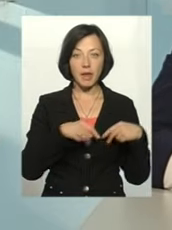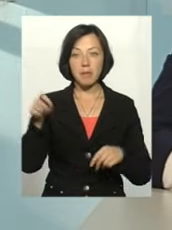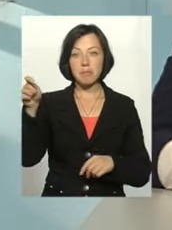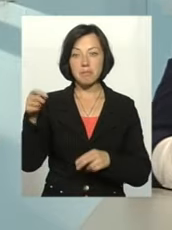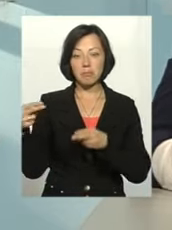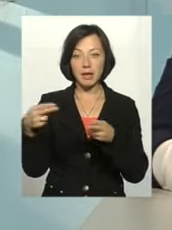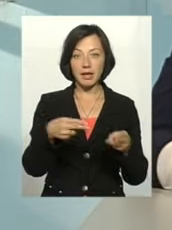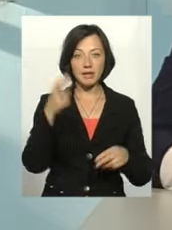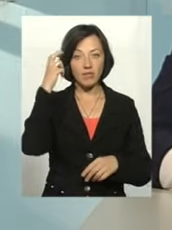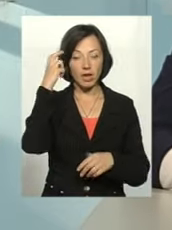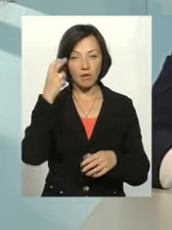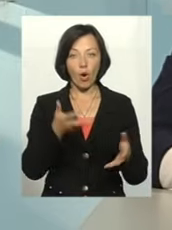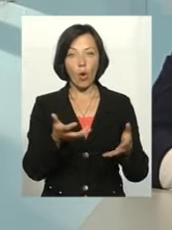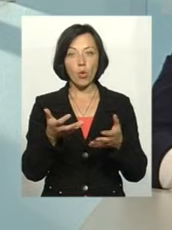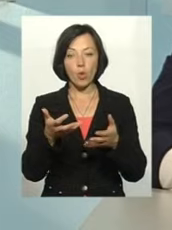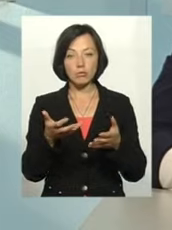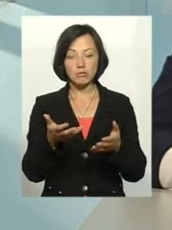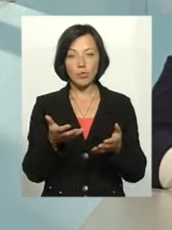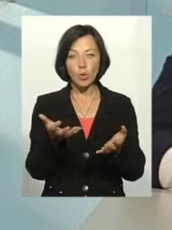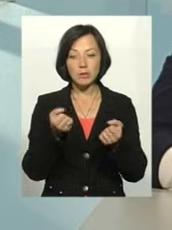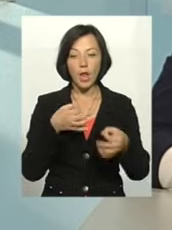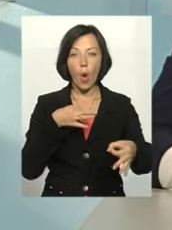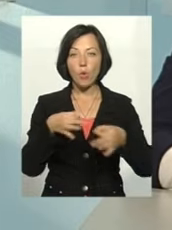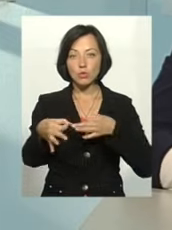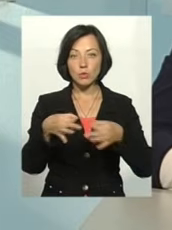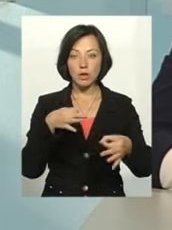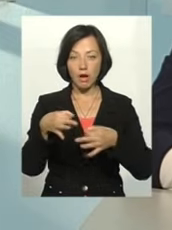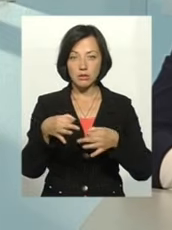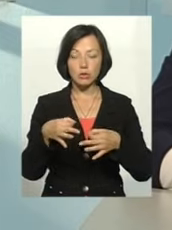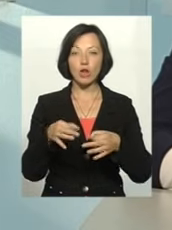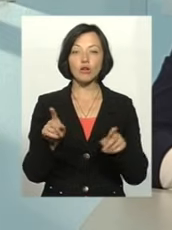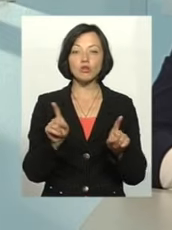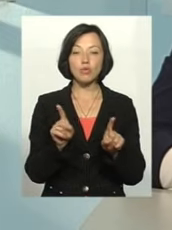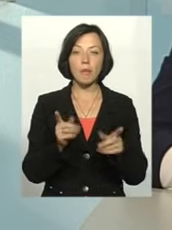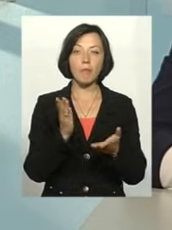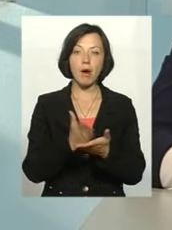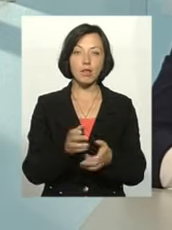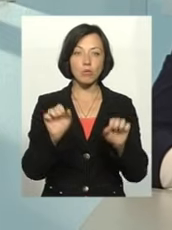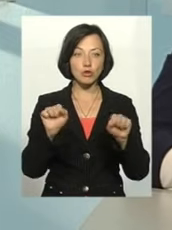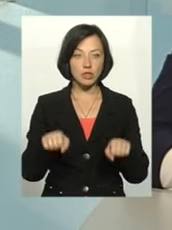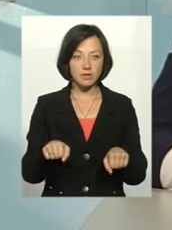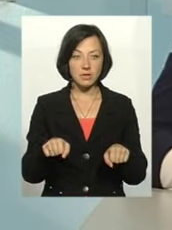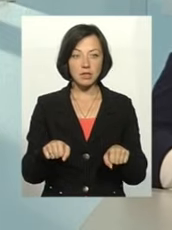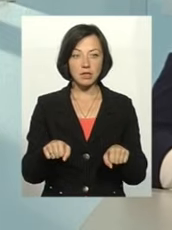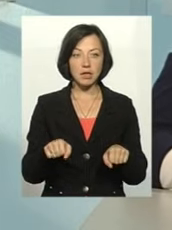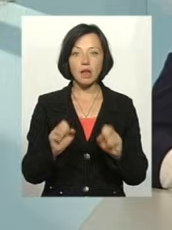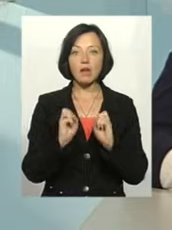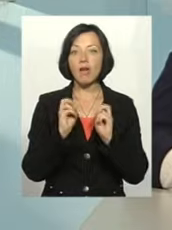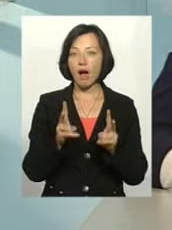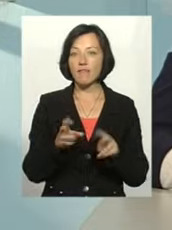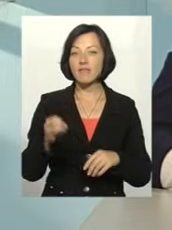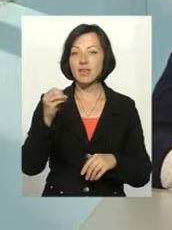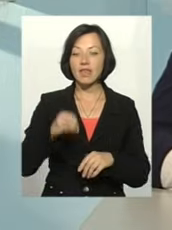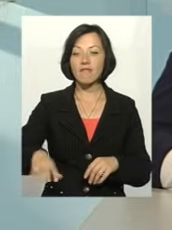приїхати в Київ, отримати консультацію, навчити педагогів, щоб вони мали можливість, як у Європі, тобто